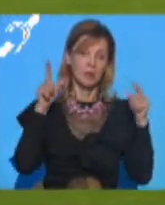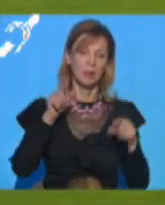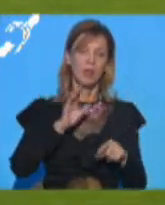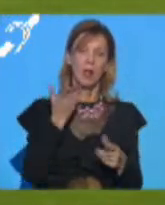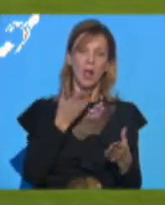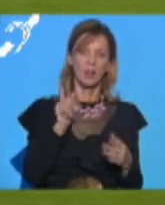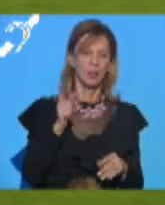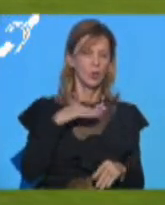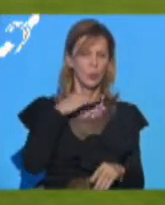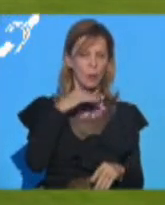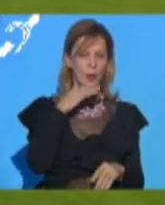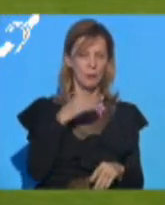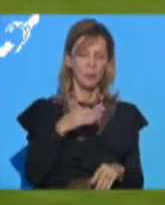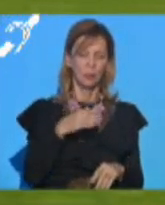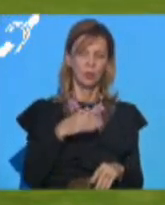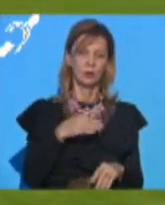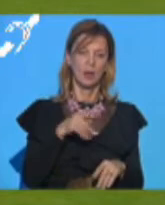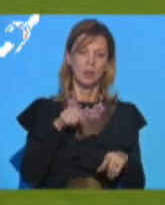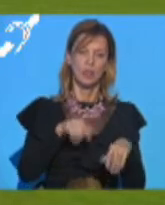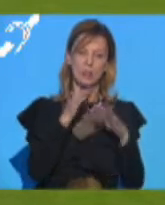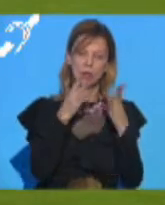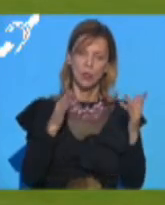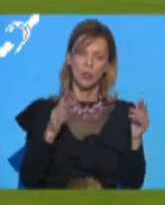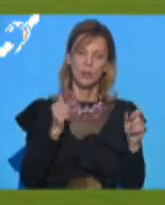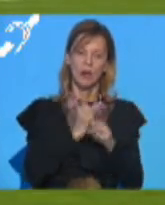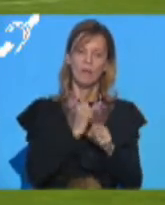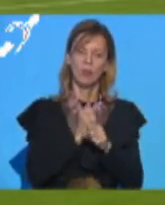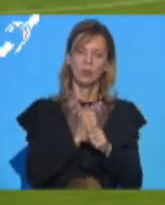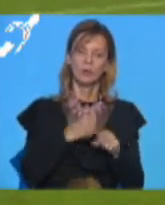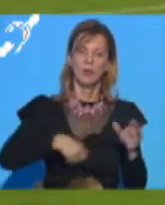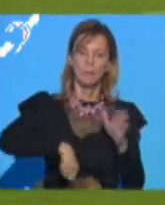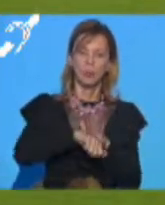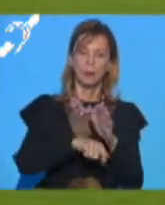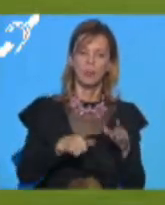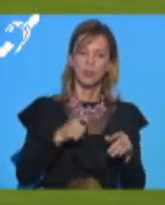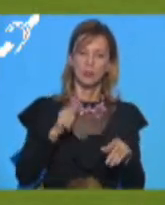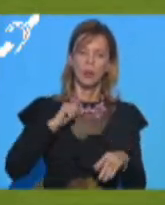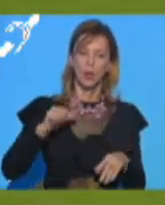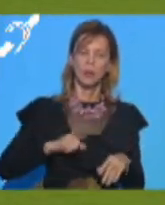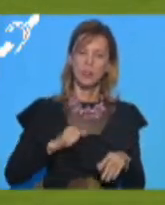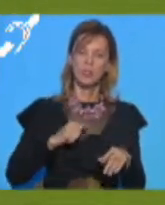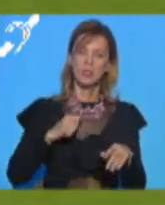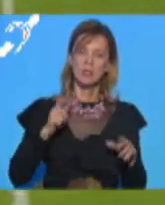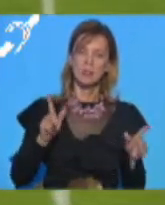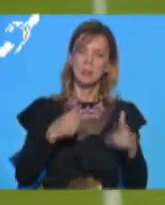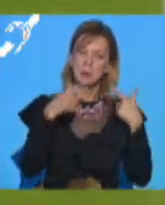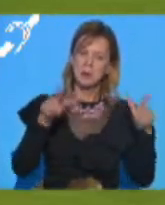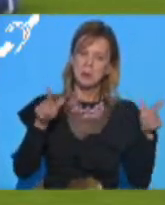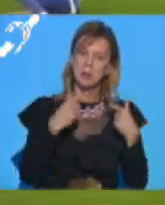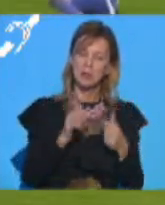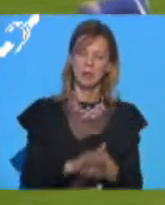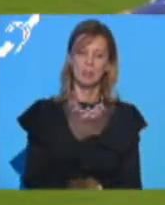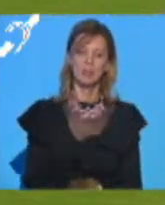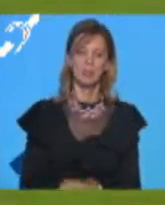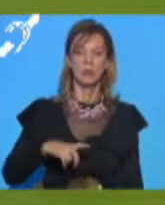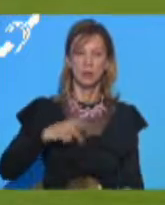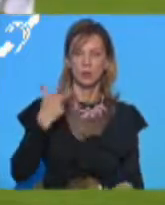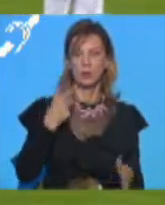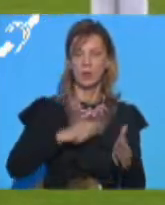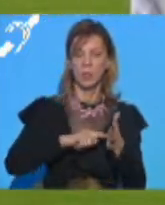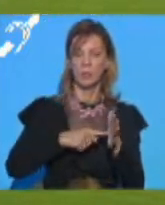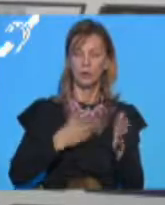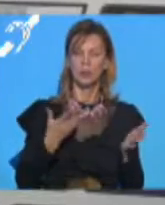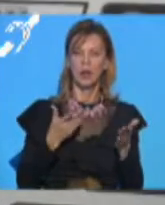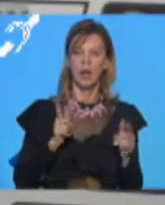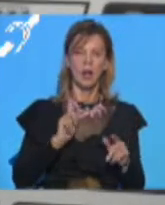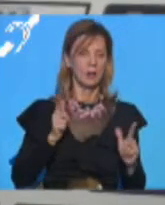polul opus, rezultatul nesperat i-a determinat pe fotbaliștii constanțeni să sărbătorească victoria chiar în vestiare. Sunt trei puncte la care